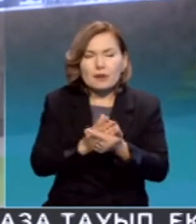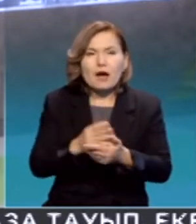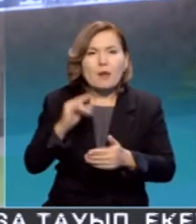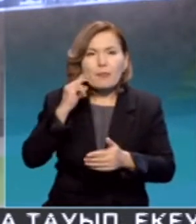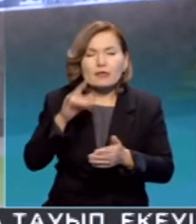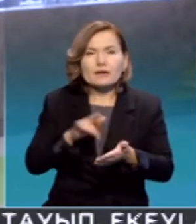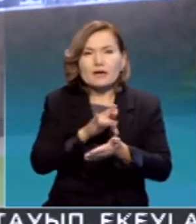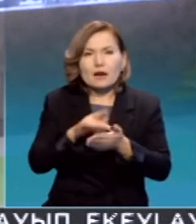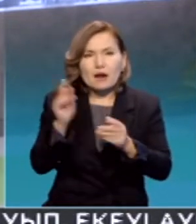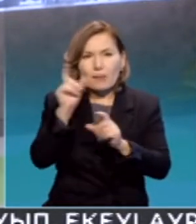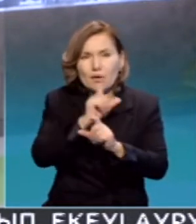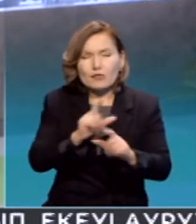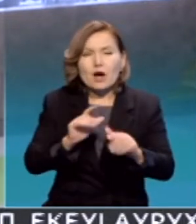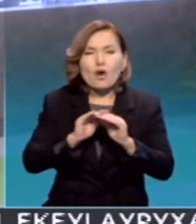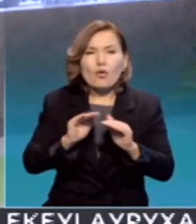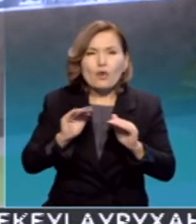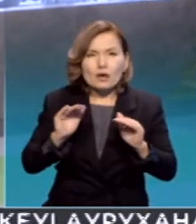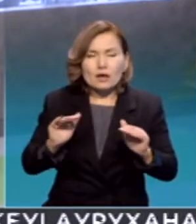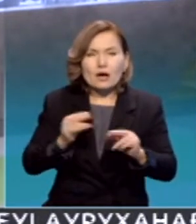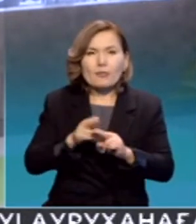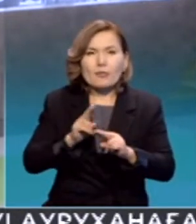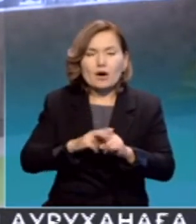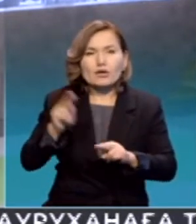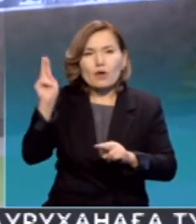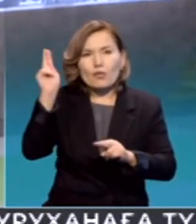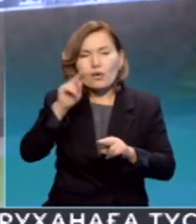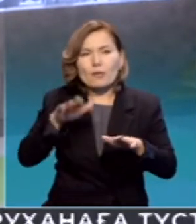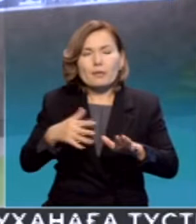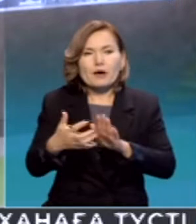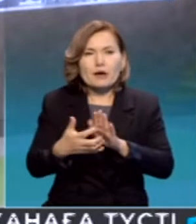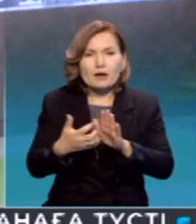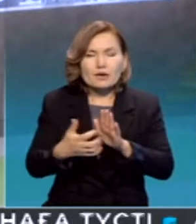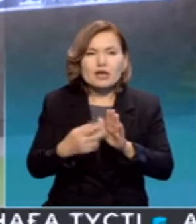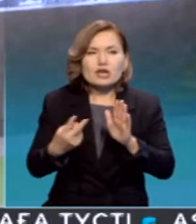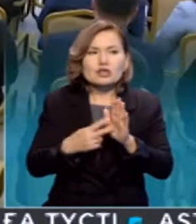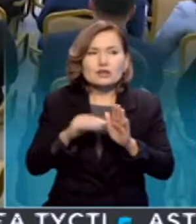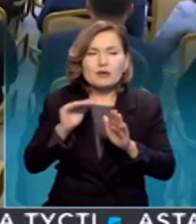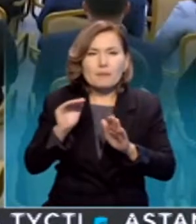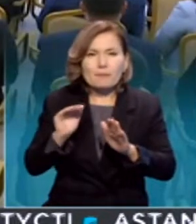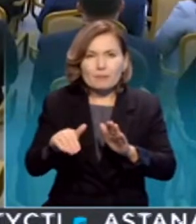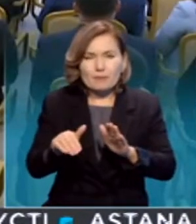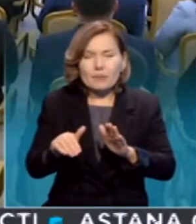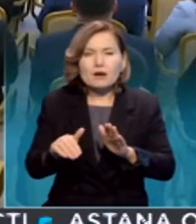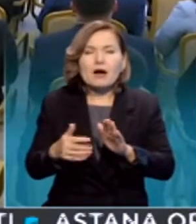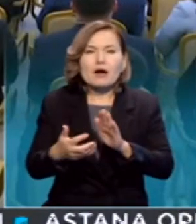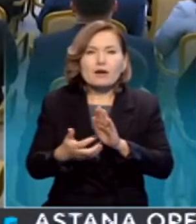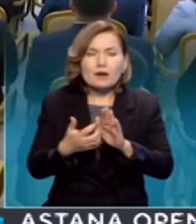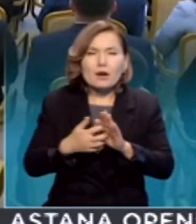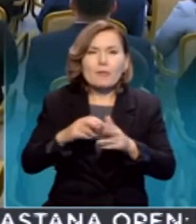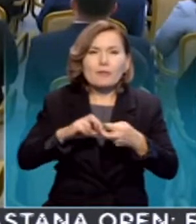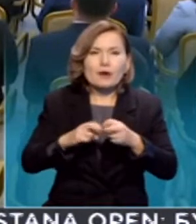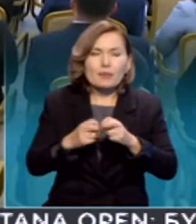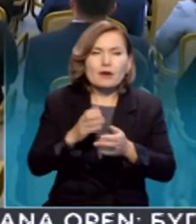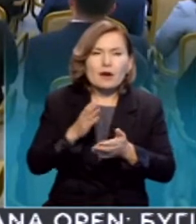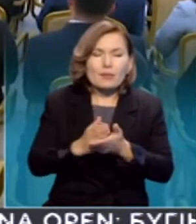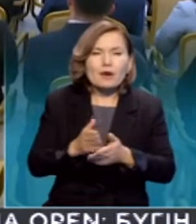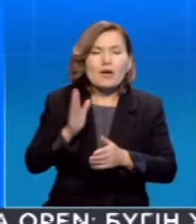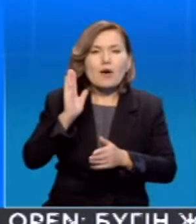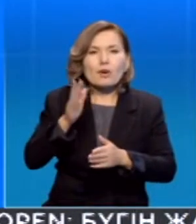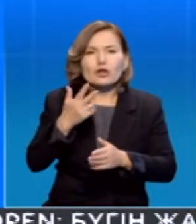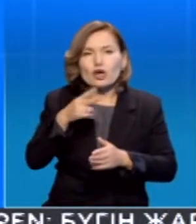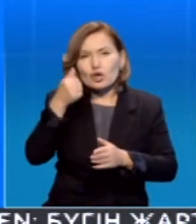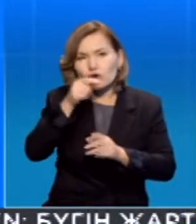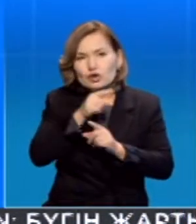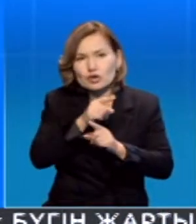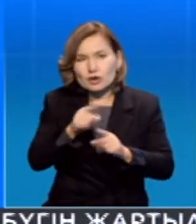күні оқушылардың оқу орны тапшылығы 7 мыңнан асады. Мәселе алдағы 3 жылда түбегейлі шешіледі. Аймаққа